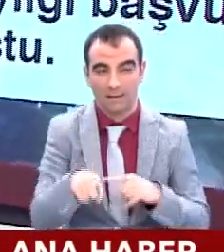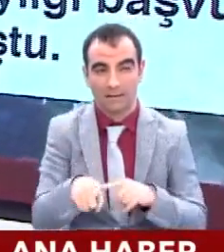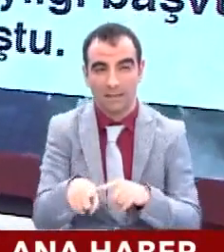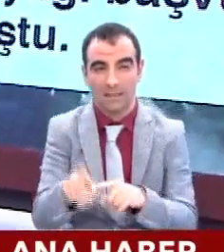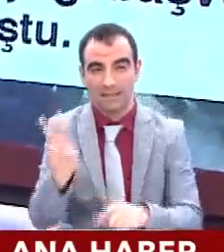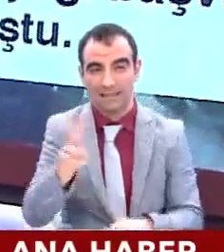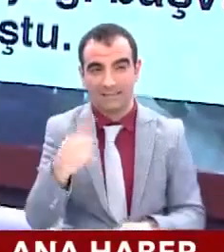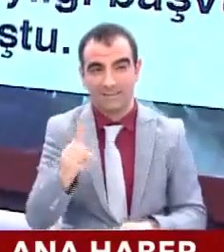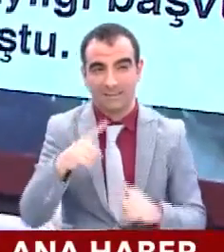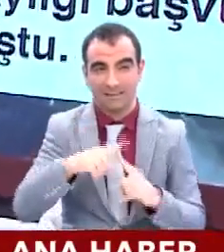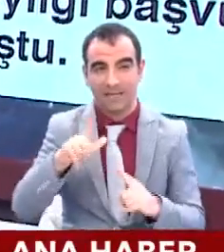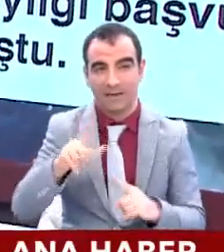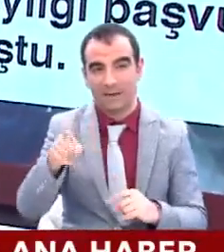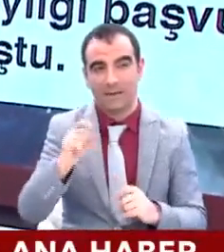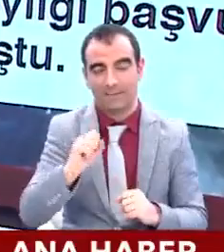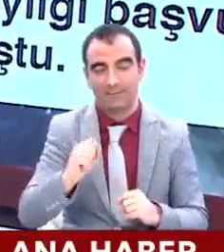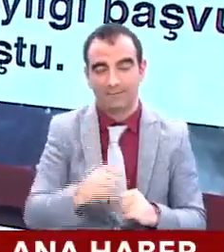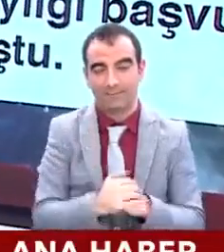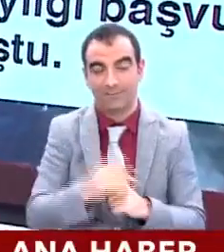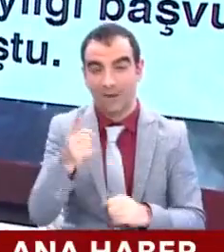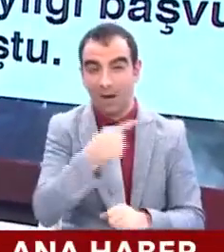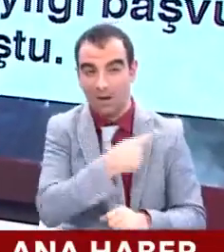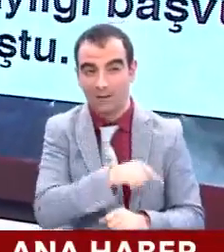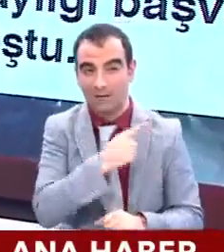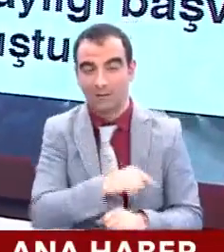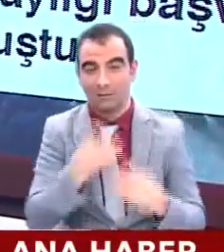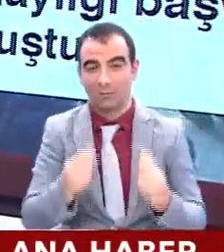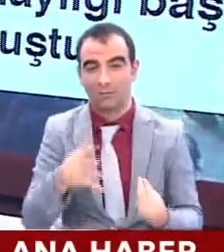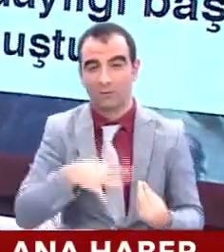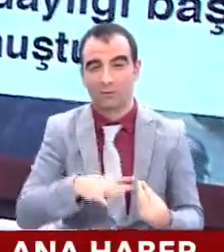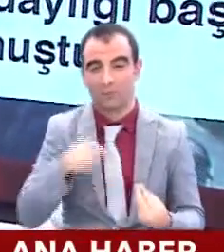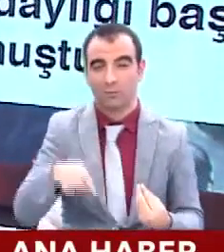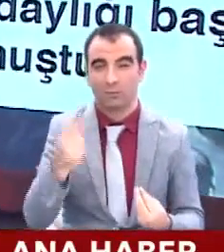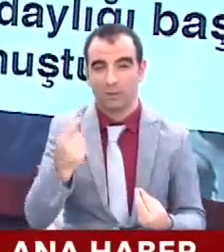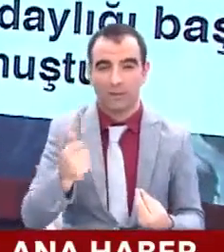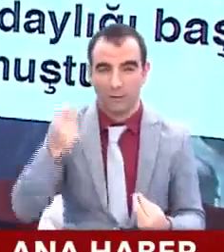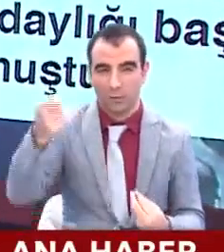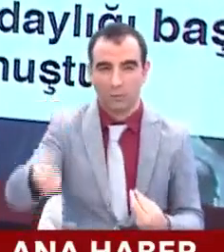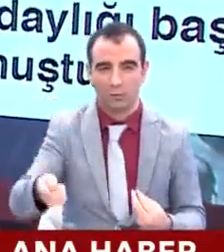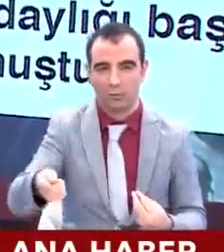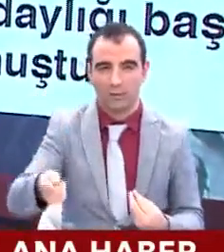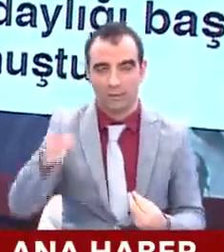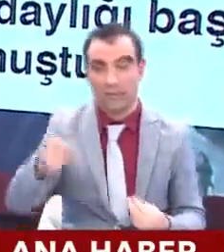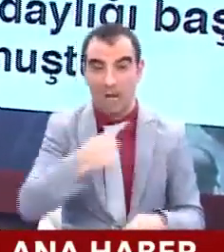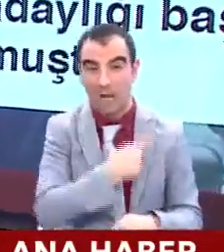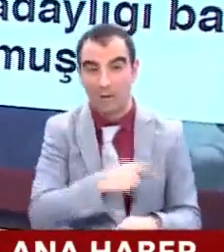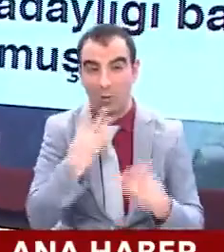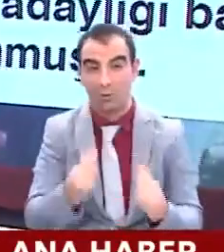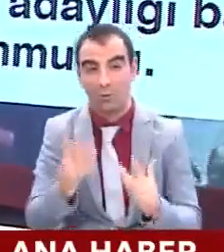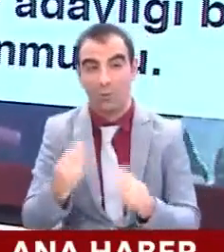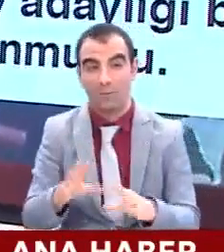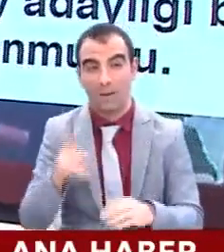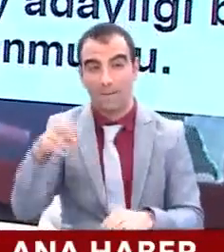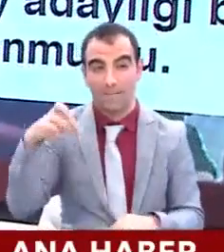ediyor 21.000 TL Evet eğer aday adayı olmak istiyorsunuz Bu parayı ödeyeceksiniz aday olup olmayacağınıza da